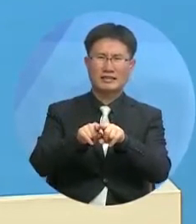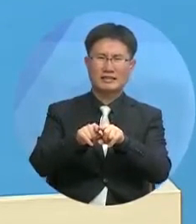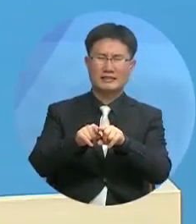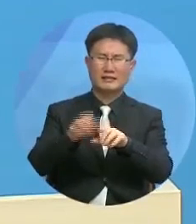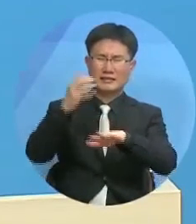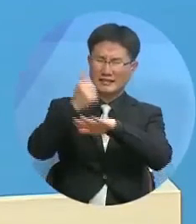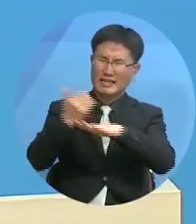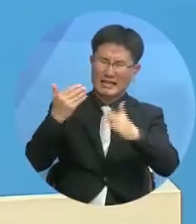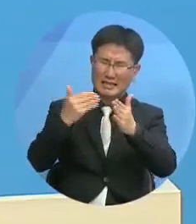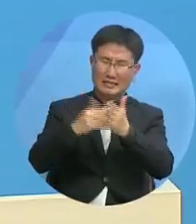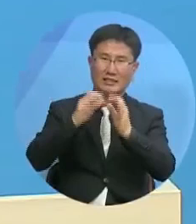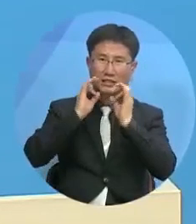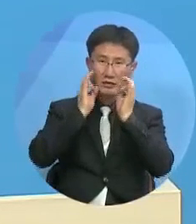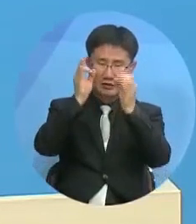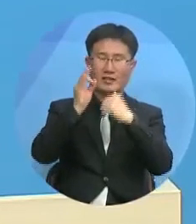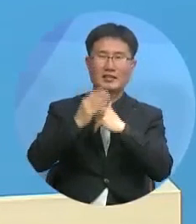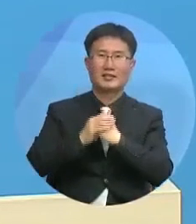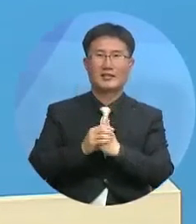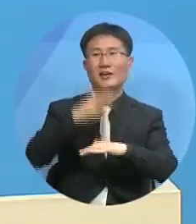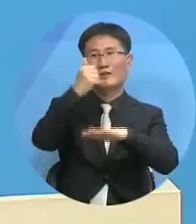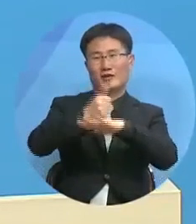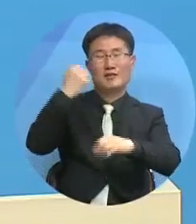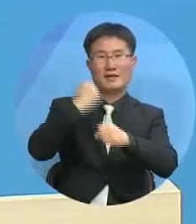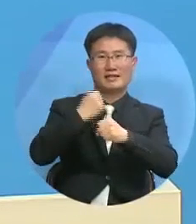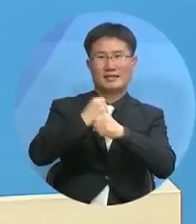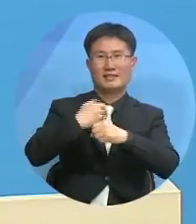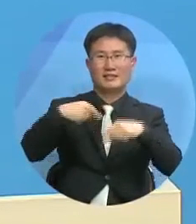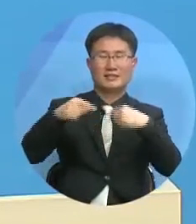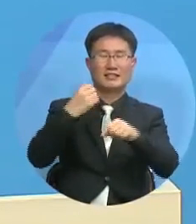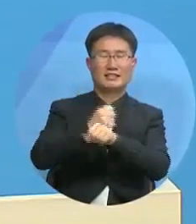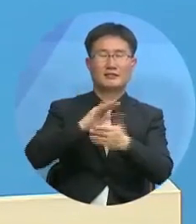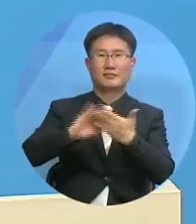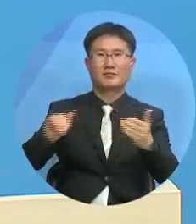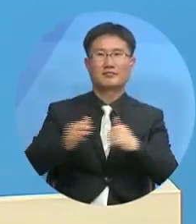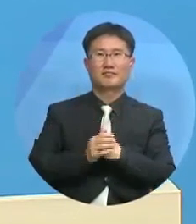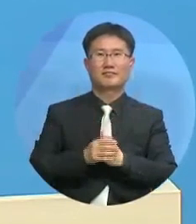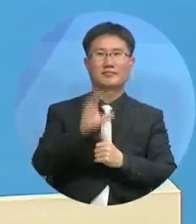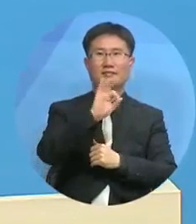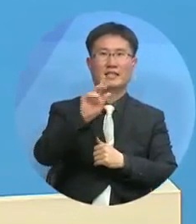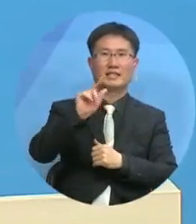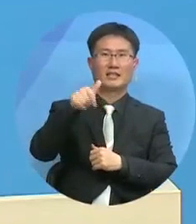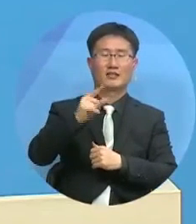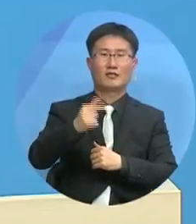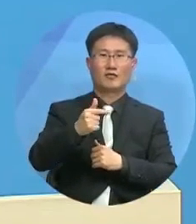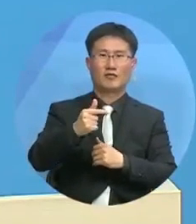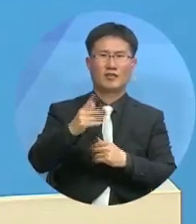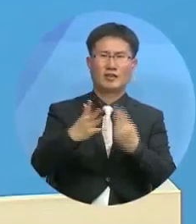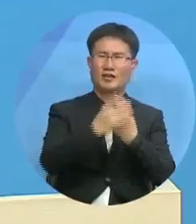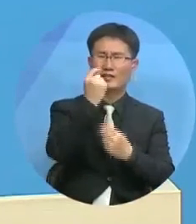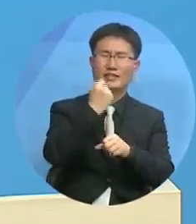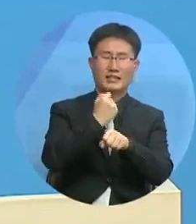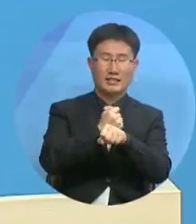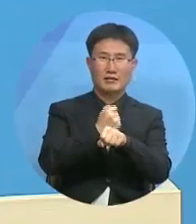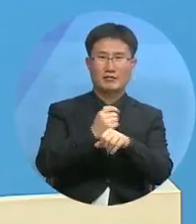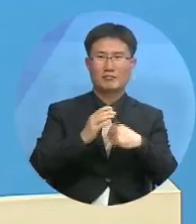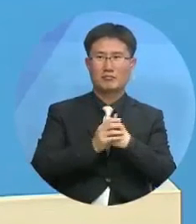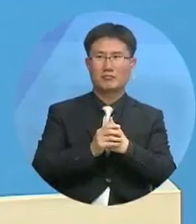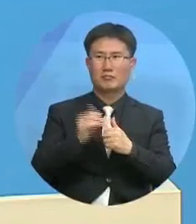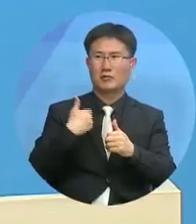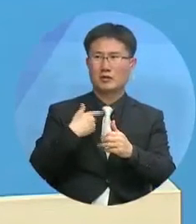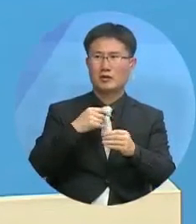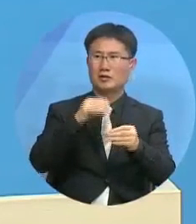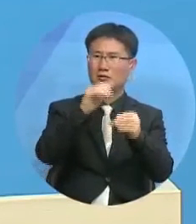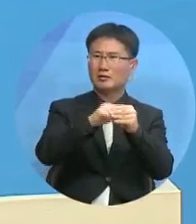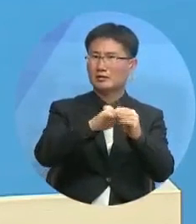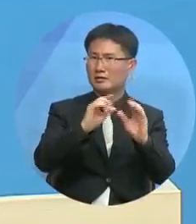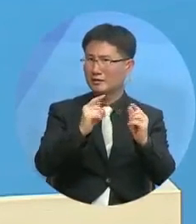반드시 만들어내는 그런 책임 정치 하겠습니다. 야권 연대 하면 안 찍을 후보 찍고 야권